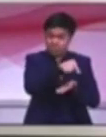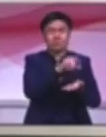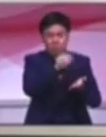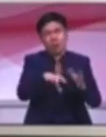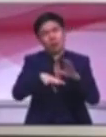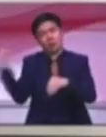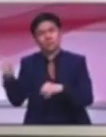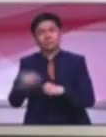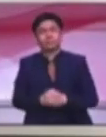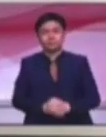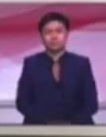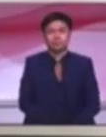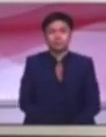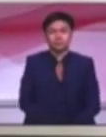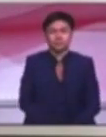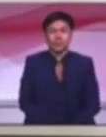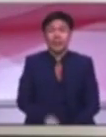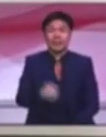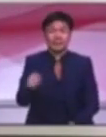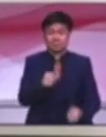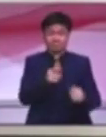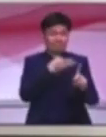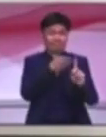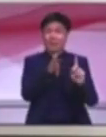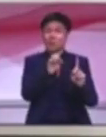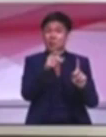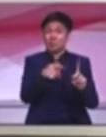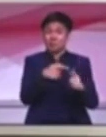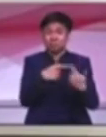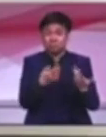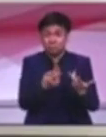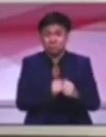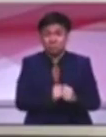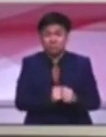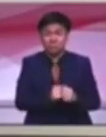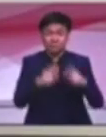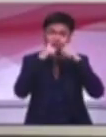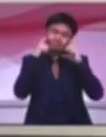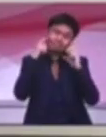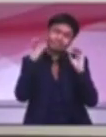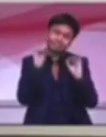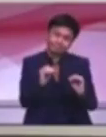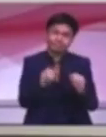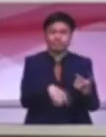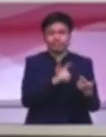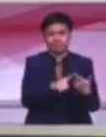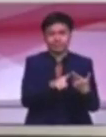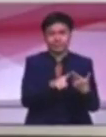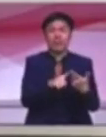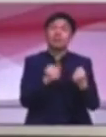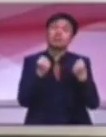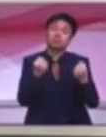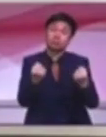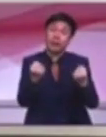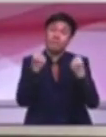kesalahan encare shopee termasuklah tidak memakai bertemu ke retak Negeri